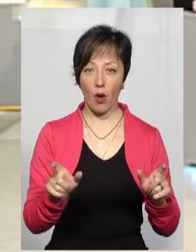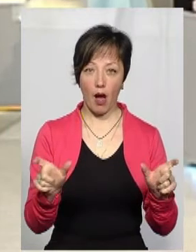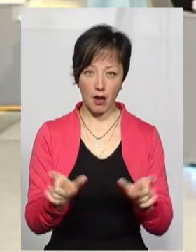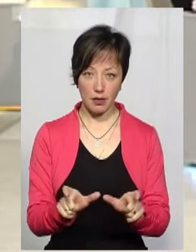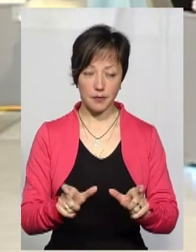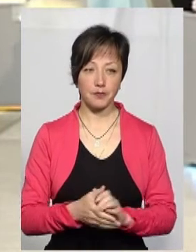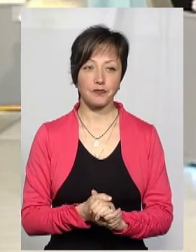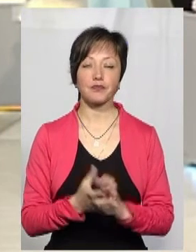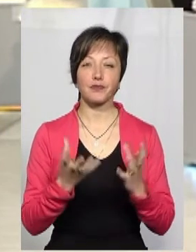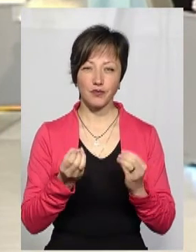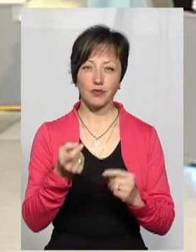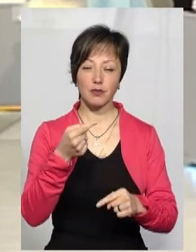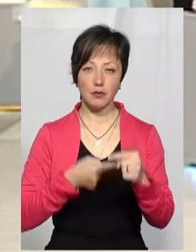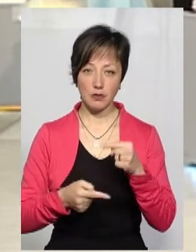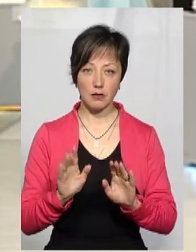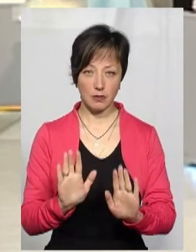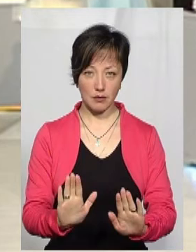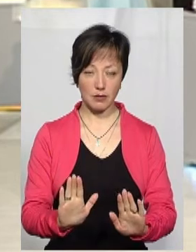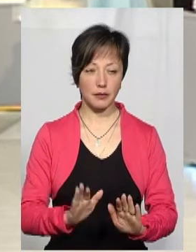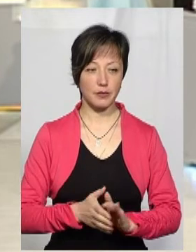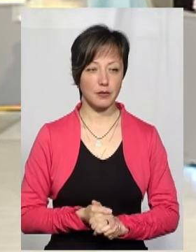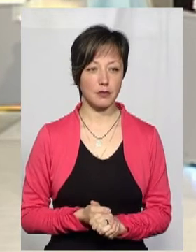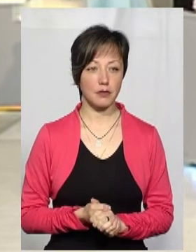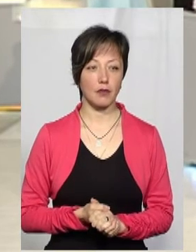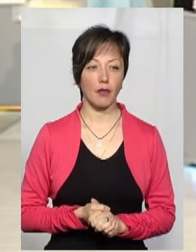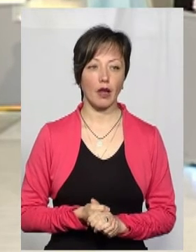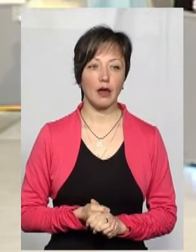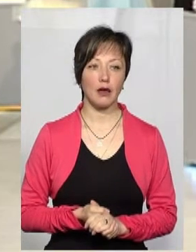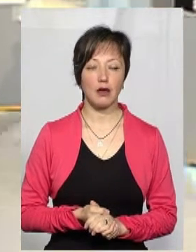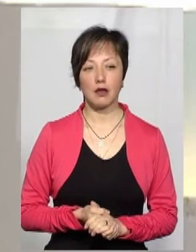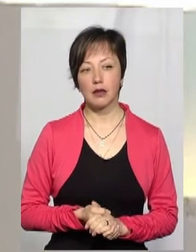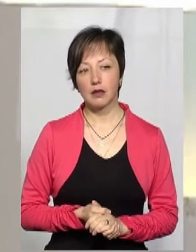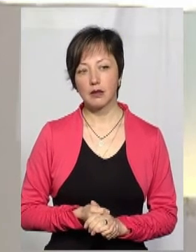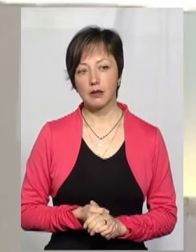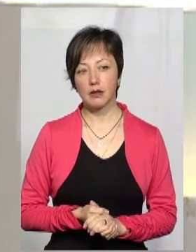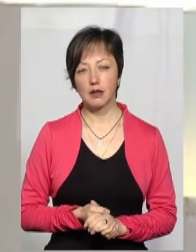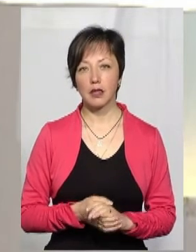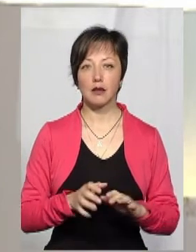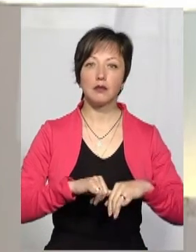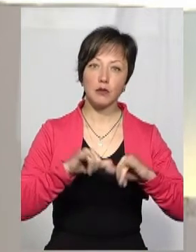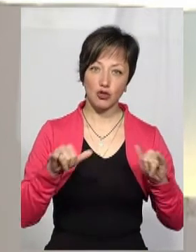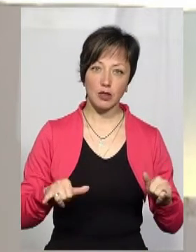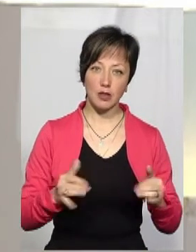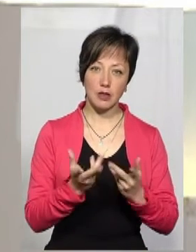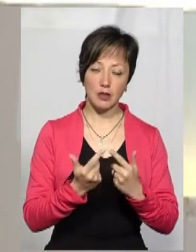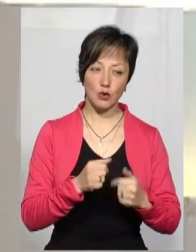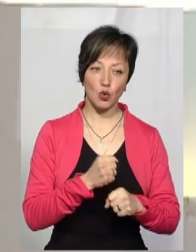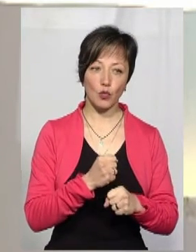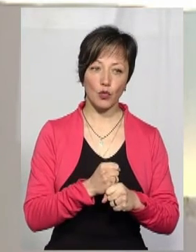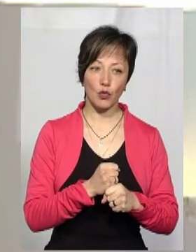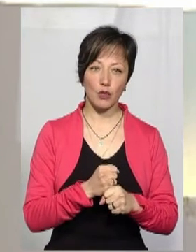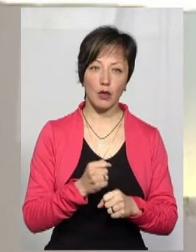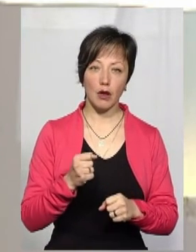карантину. Ну, ми до цього повернемося. А певно, що збільшилася кількість роботи